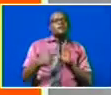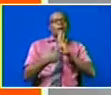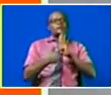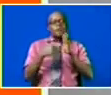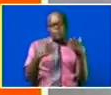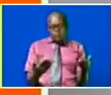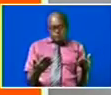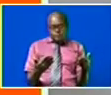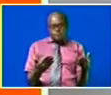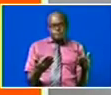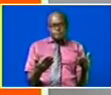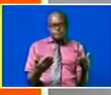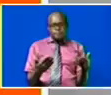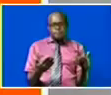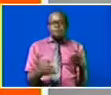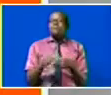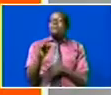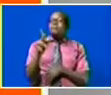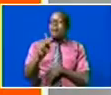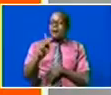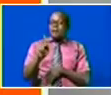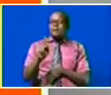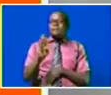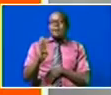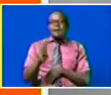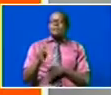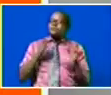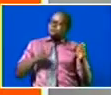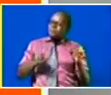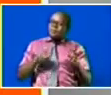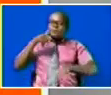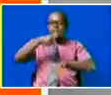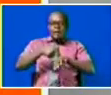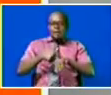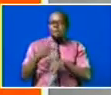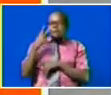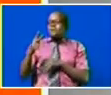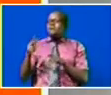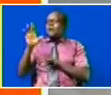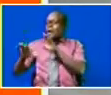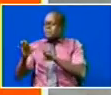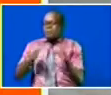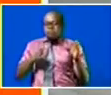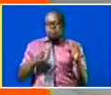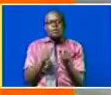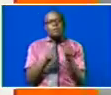katika sentensi: Bakari aliparakasa alipokumbana na chatu mwituni.